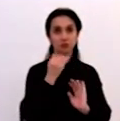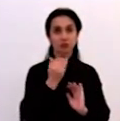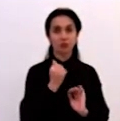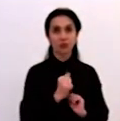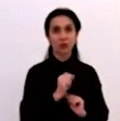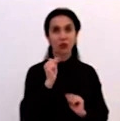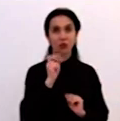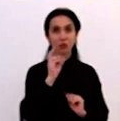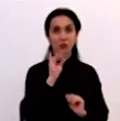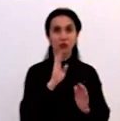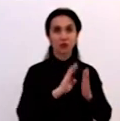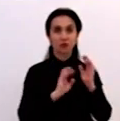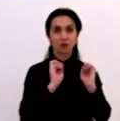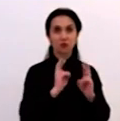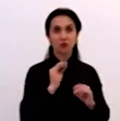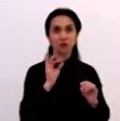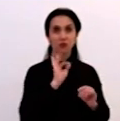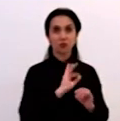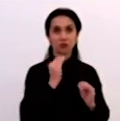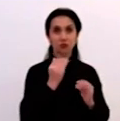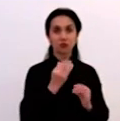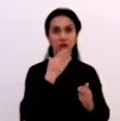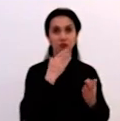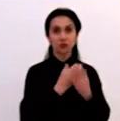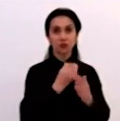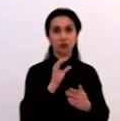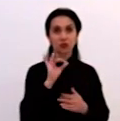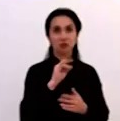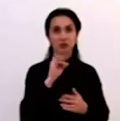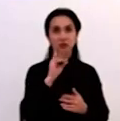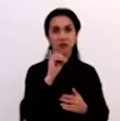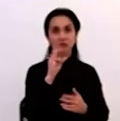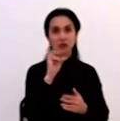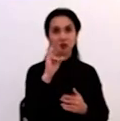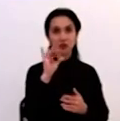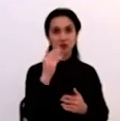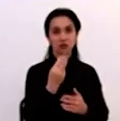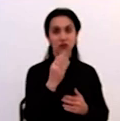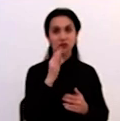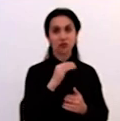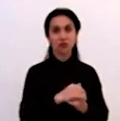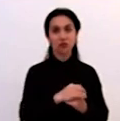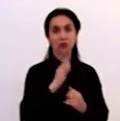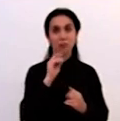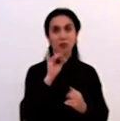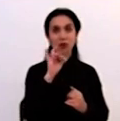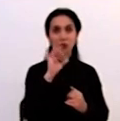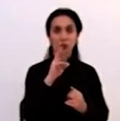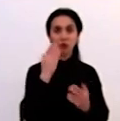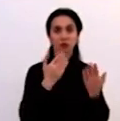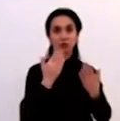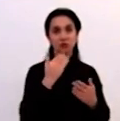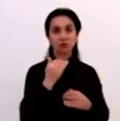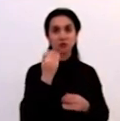demak, axborot xavfsizligi, foydalanuvchilar shaxsini identifikatsiyalash, ya'ni uni parollar yoki